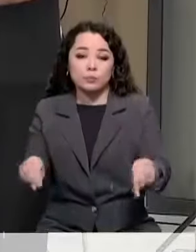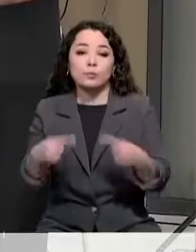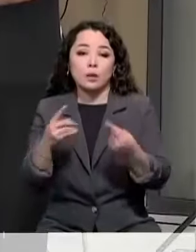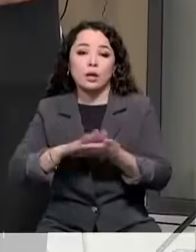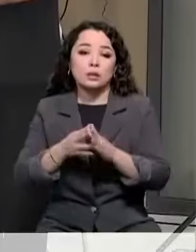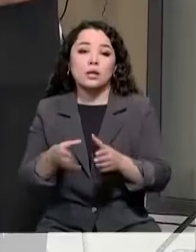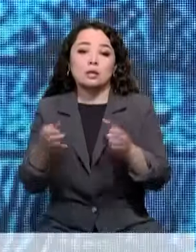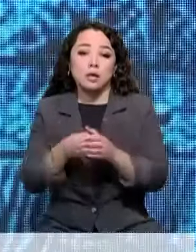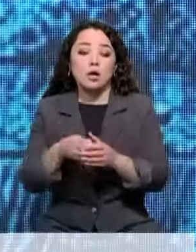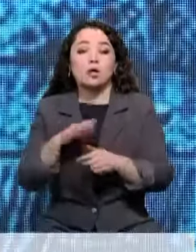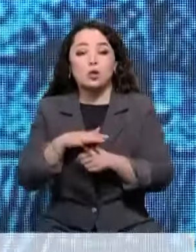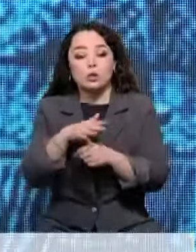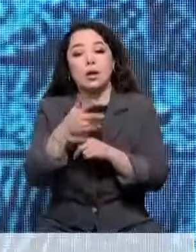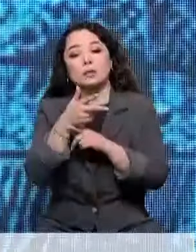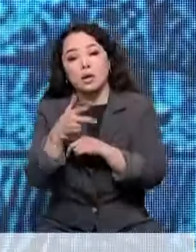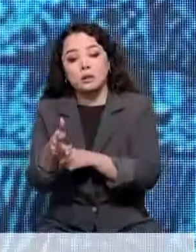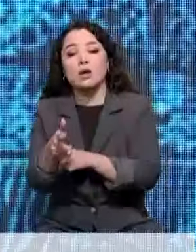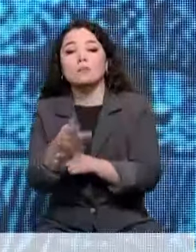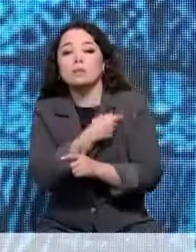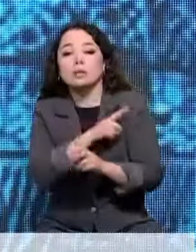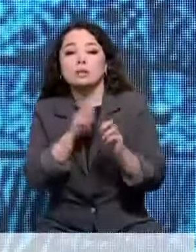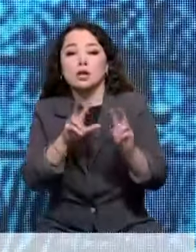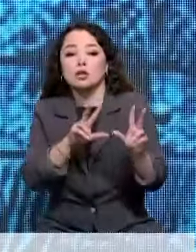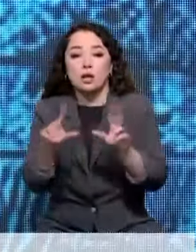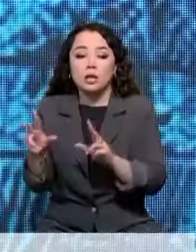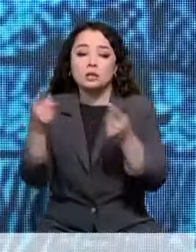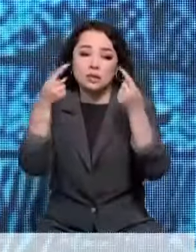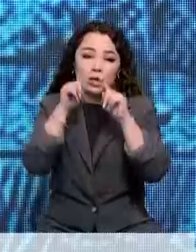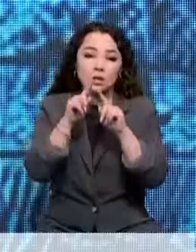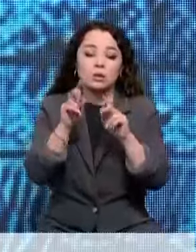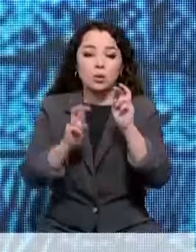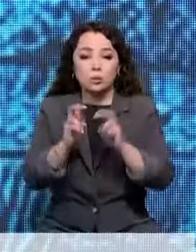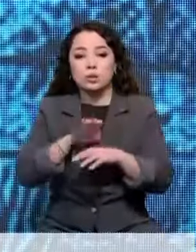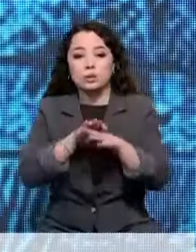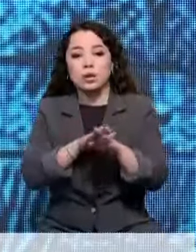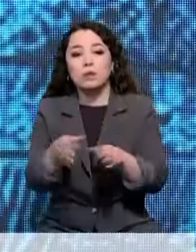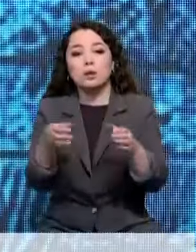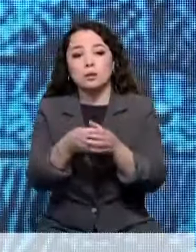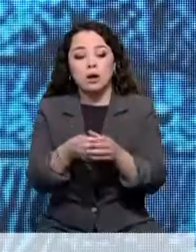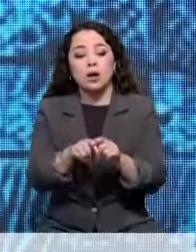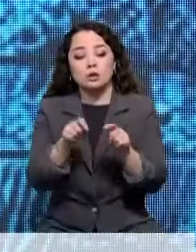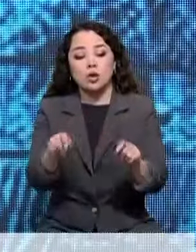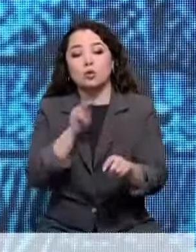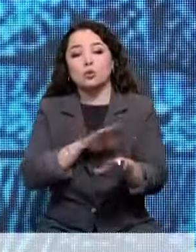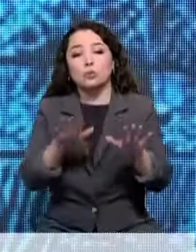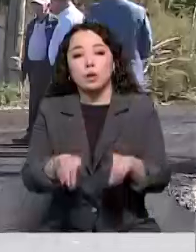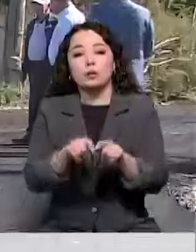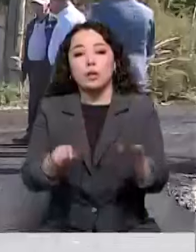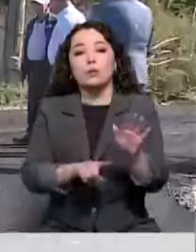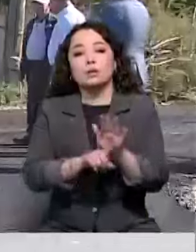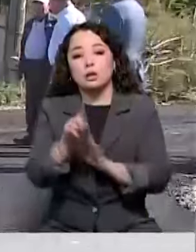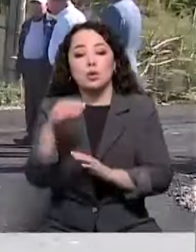келісім арқылы дрон, бейнекамера, медициналық жиһаз, тұрмыстық техника өндіретін кәсіпорындарды ашу жұмыстары